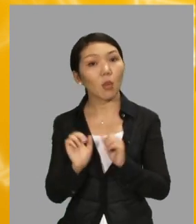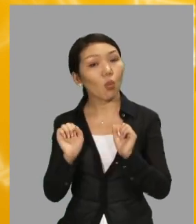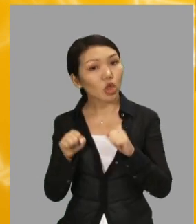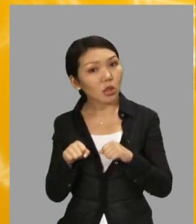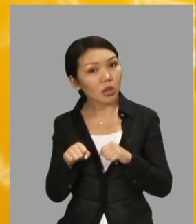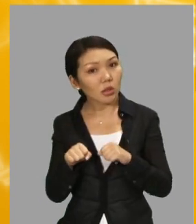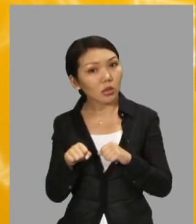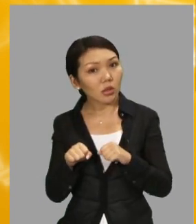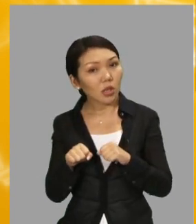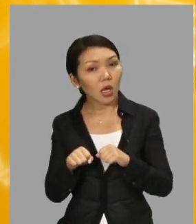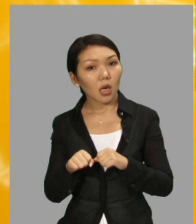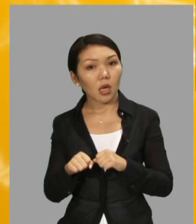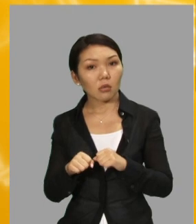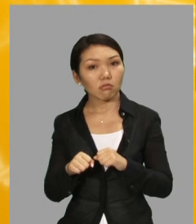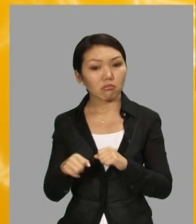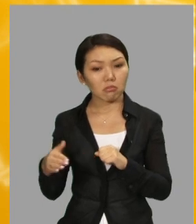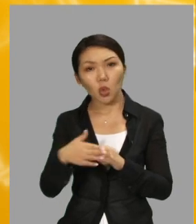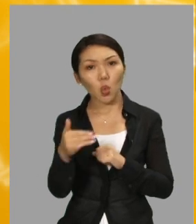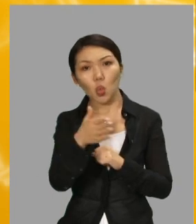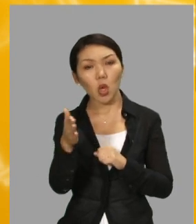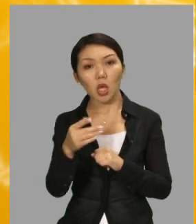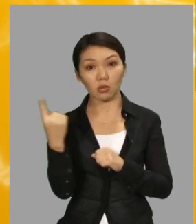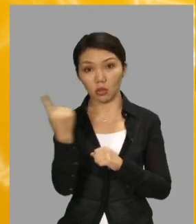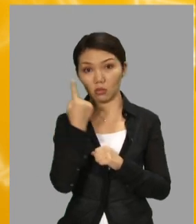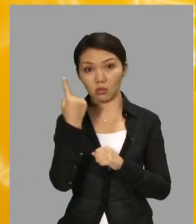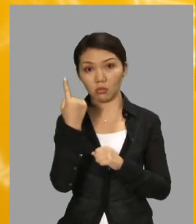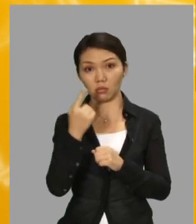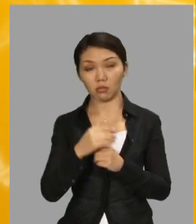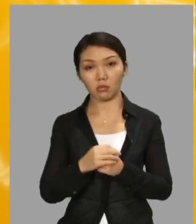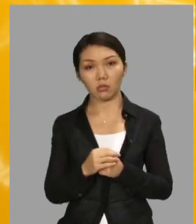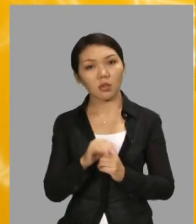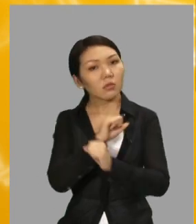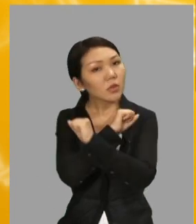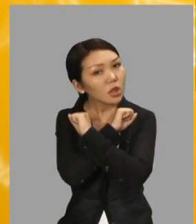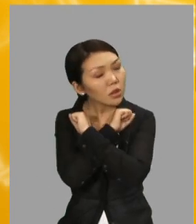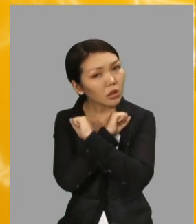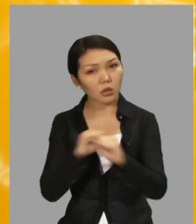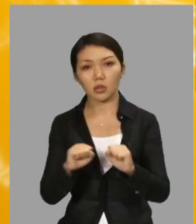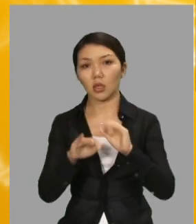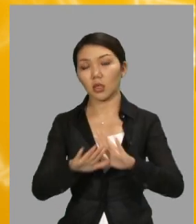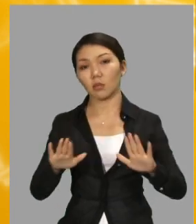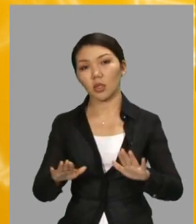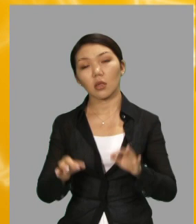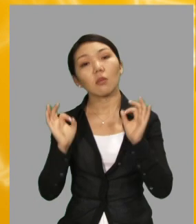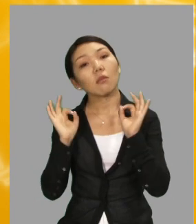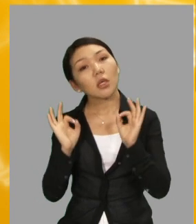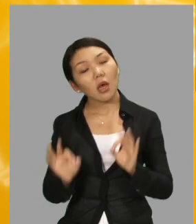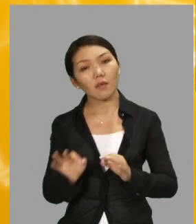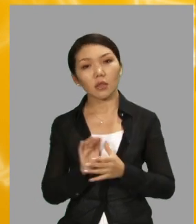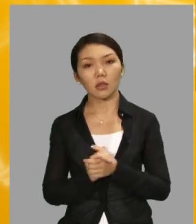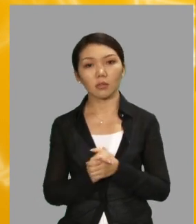А можно ли гулять детям одним? Нельзя, ребята,